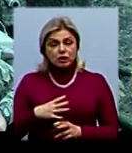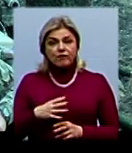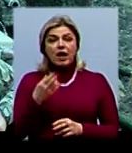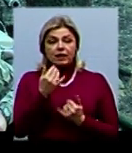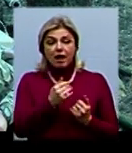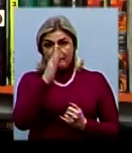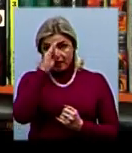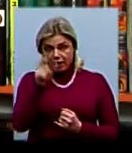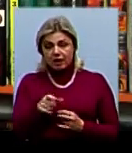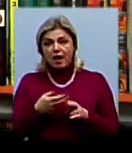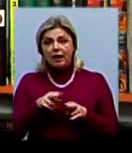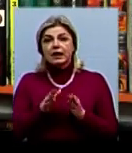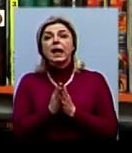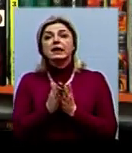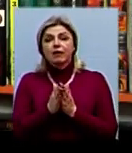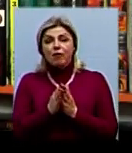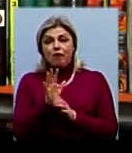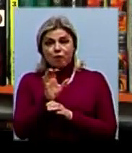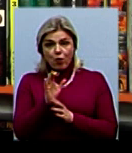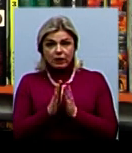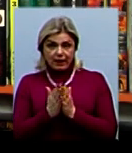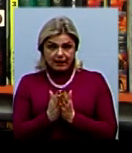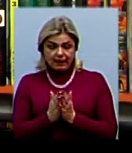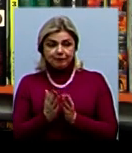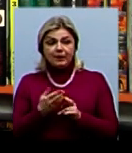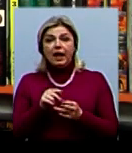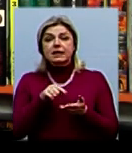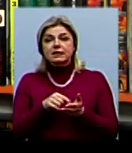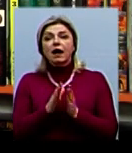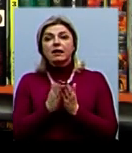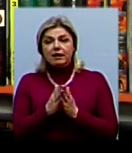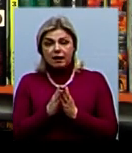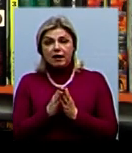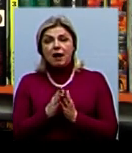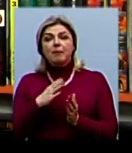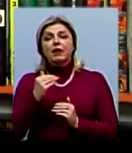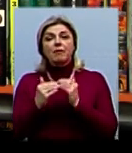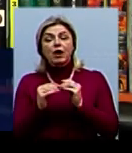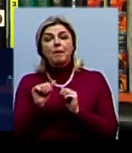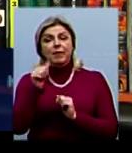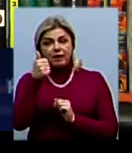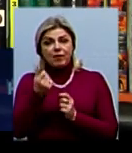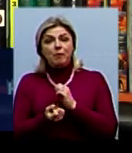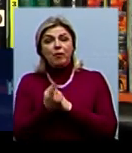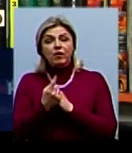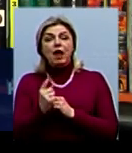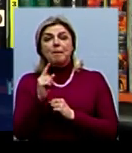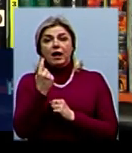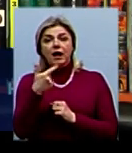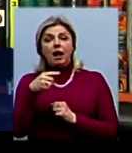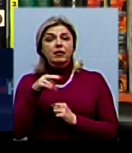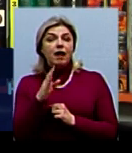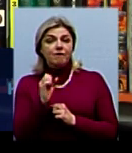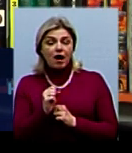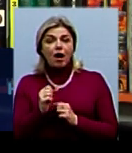створення фотокниги. Та книга, вона появлялася. Ця книга, вона з'являлася етапами. Спочатку з'явилася, її перша глава з'явилася у